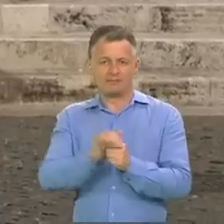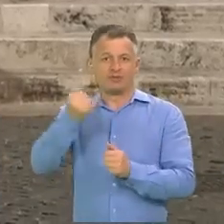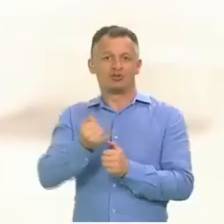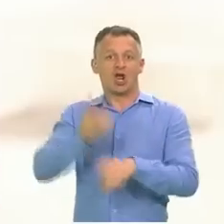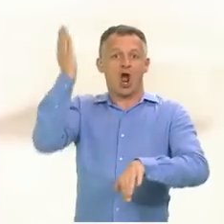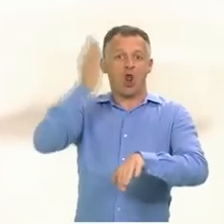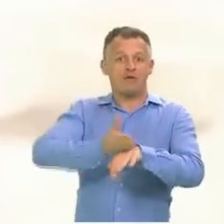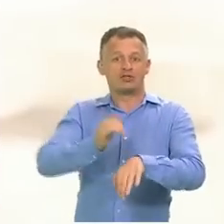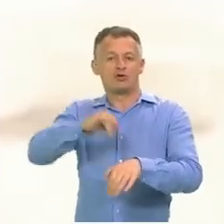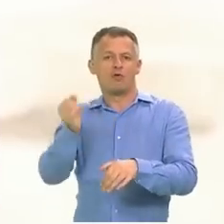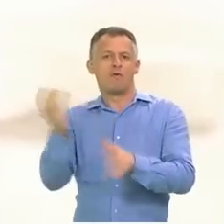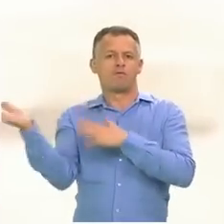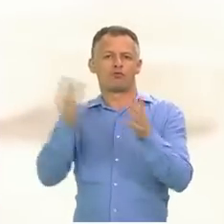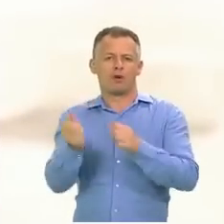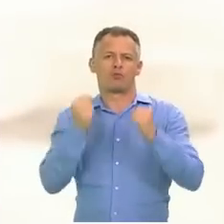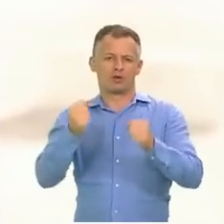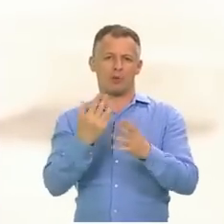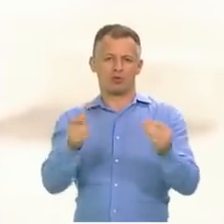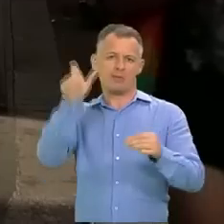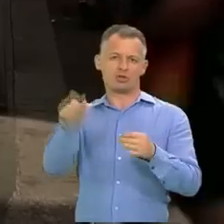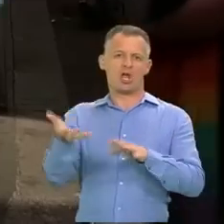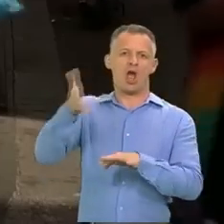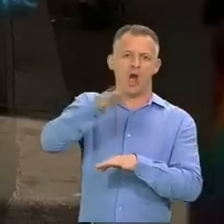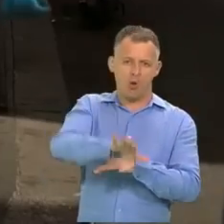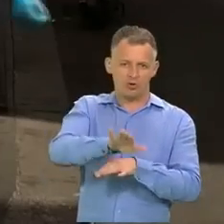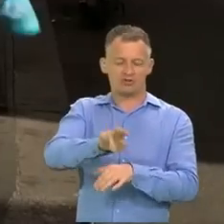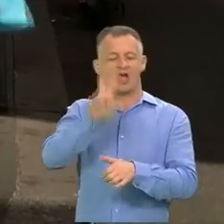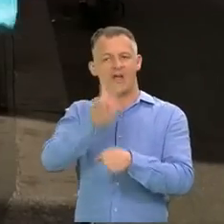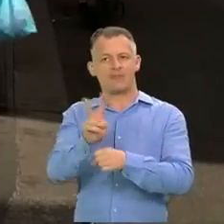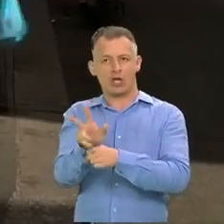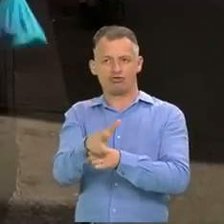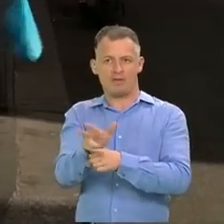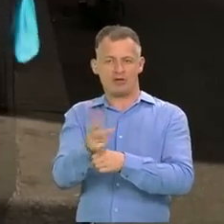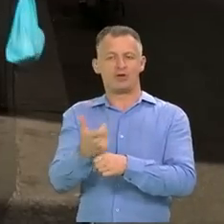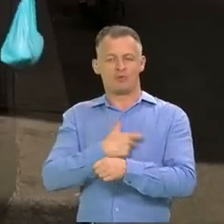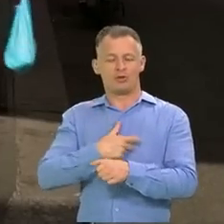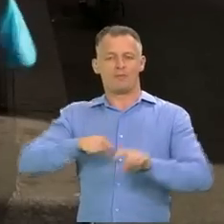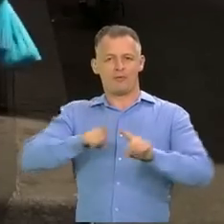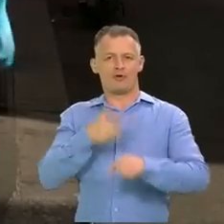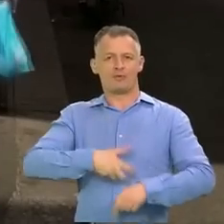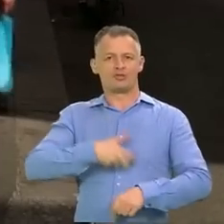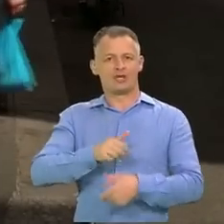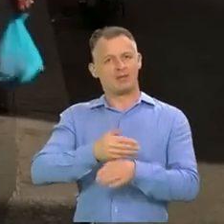au lovit și furtunile violente, iar mai mulți oameni și-au găsit sfârșitul. Detalii vă aduc în câteva momente în jurnal.